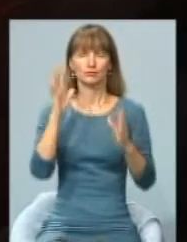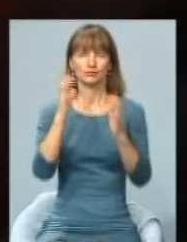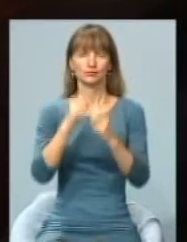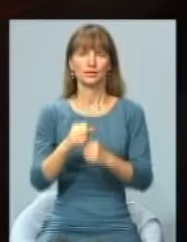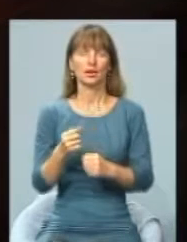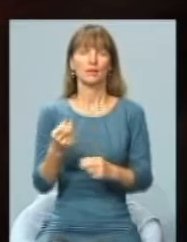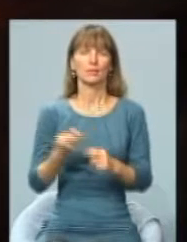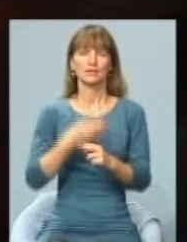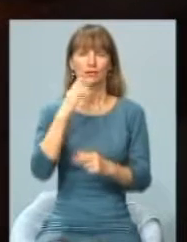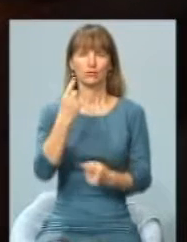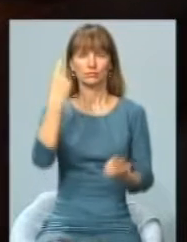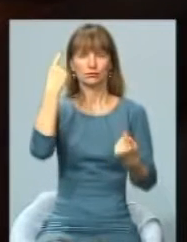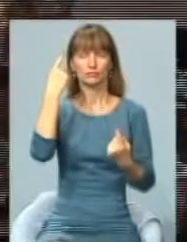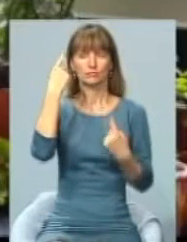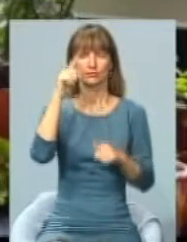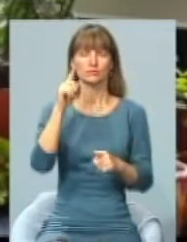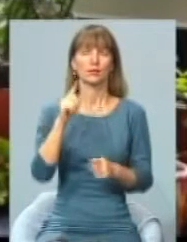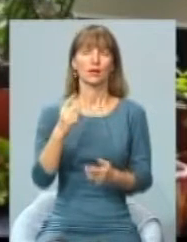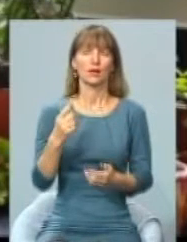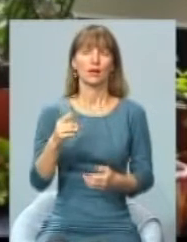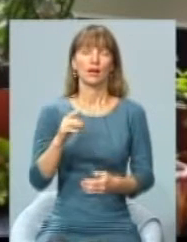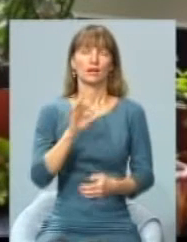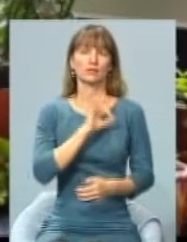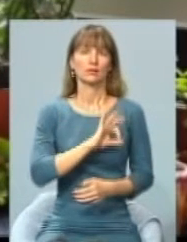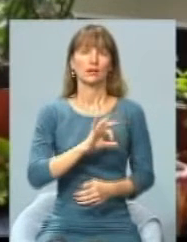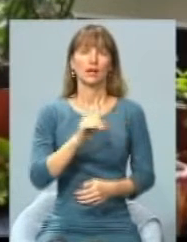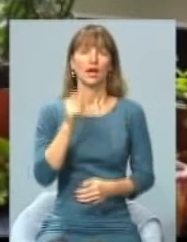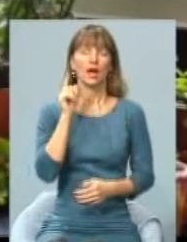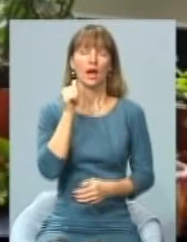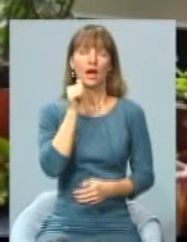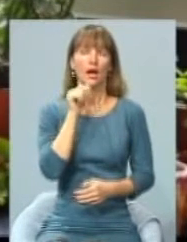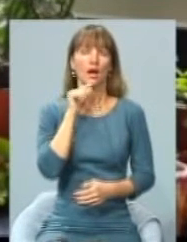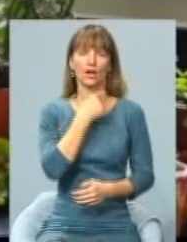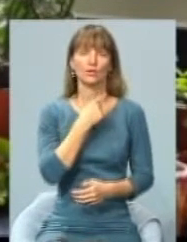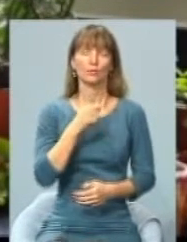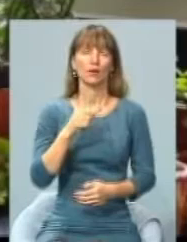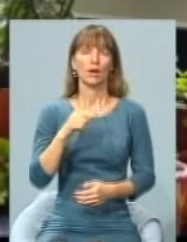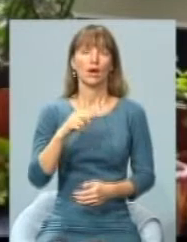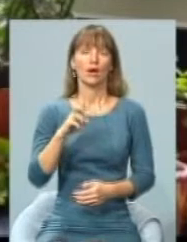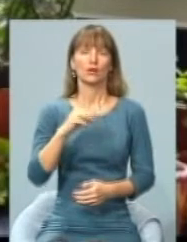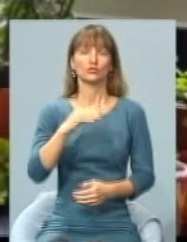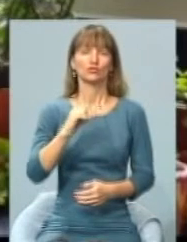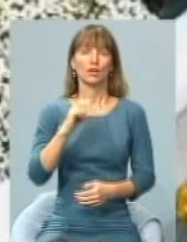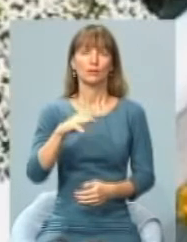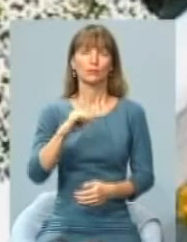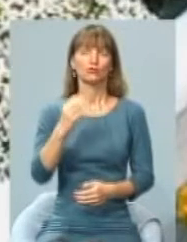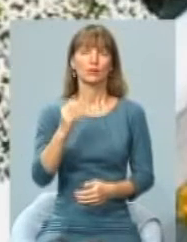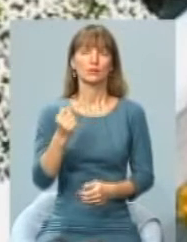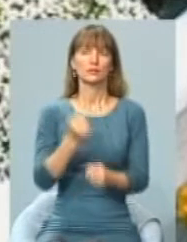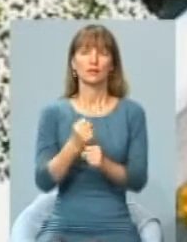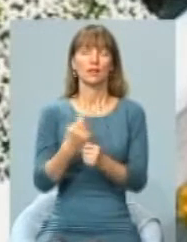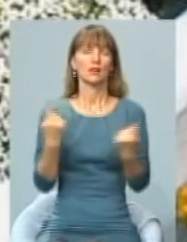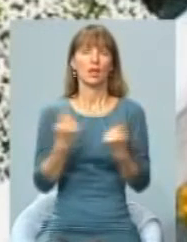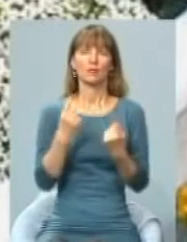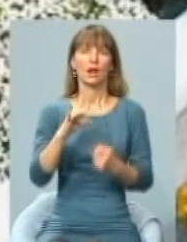молодий дизайнер вирішив таку проблему дуже корисним і економним способом. Жан-Мішель Говро створив незвичайну раковину, за